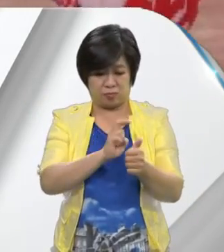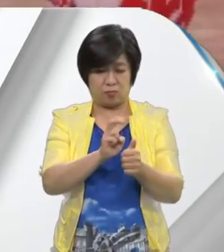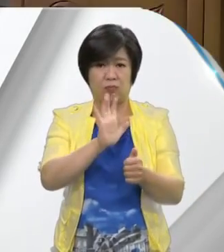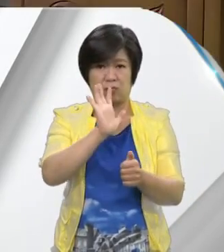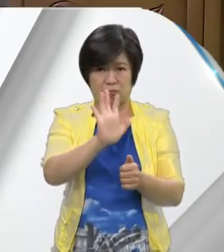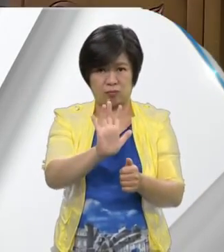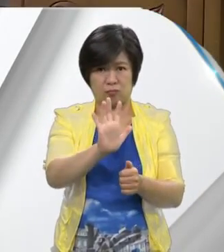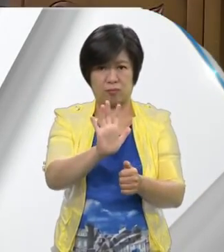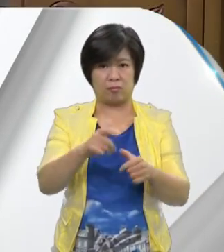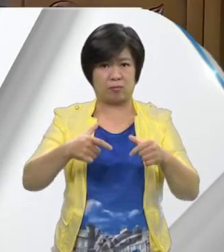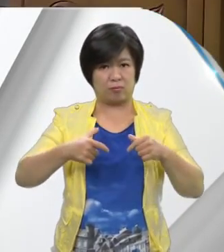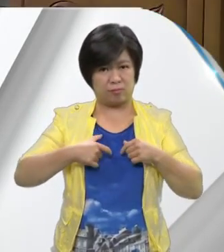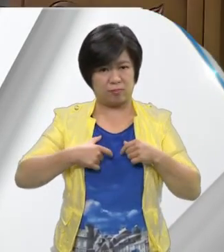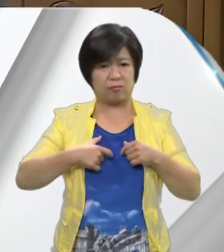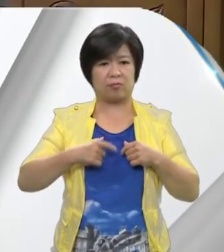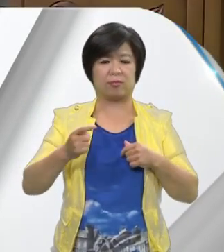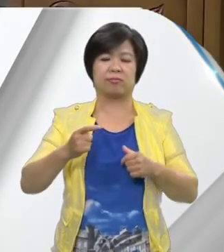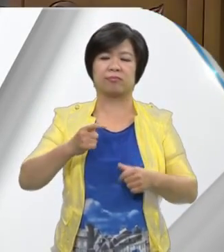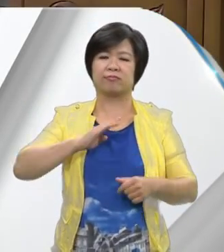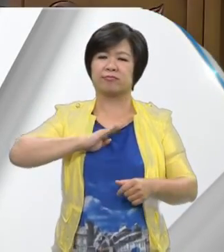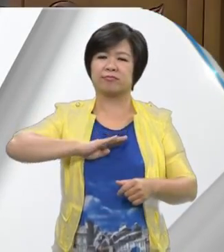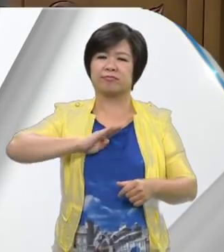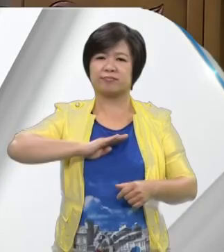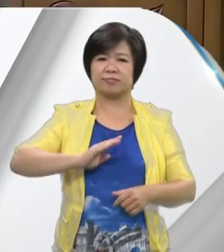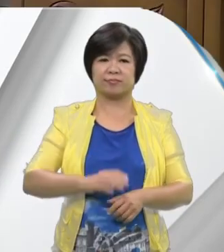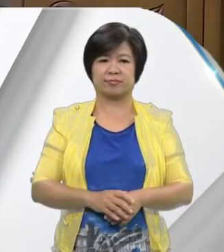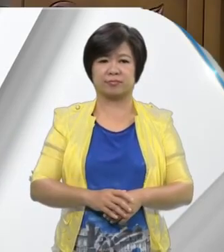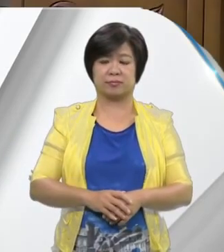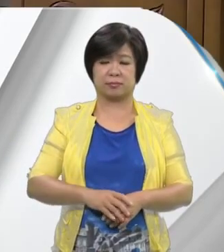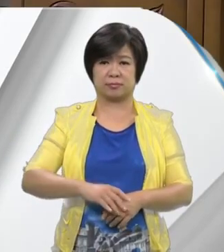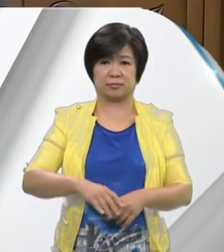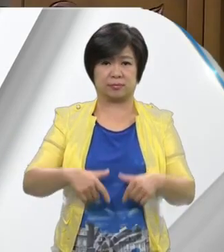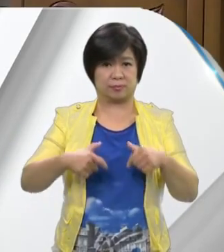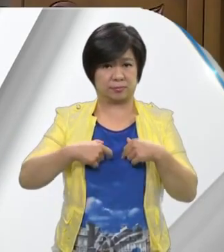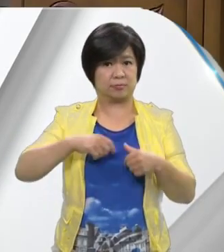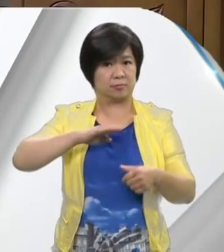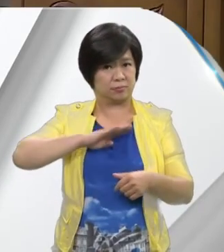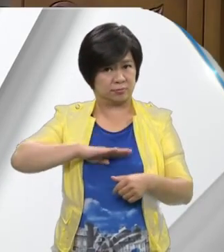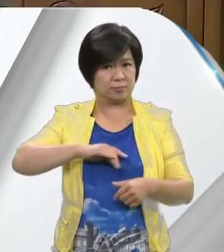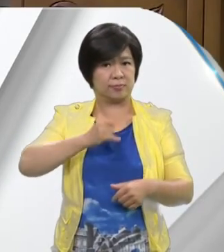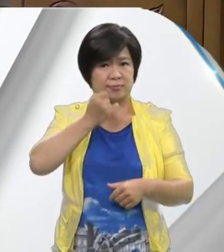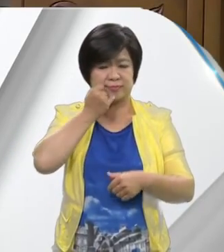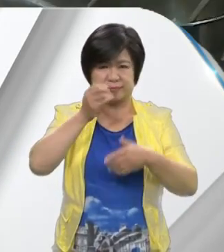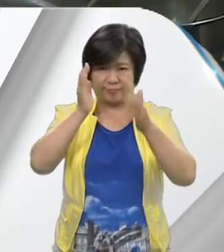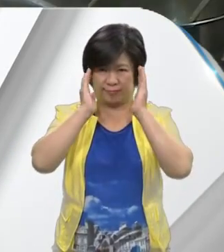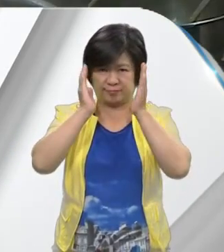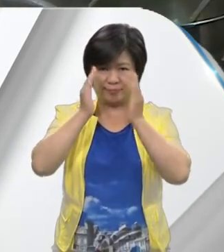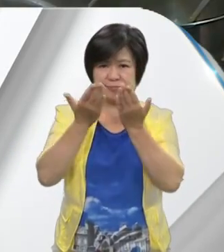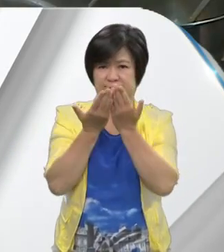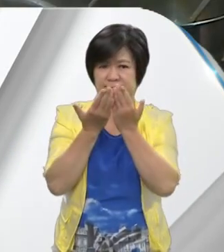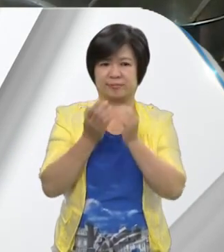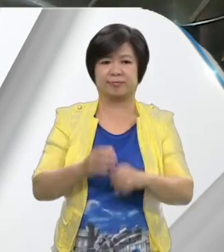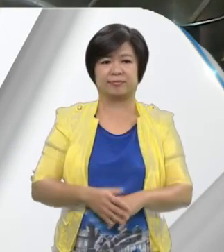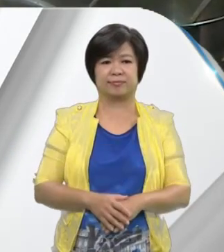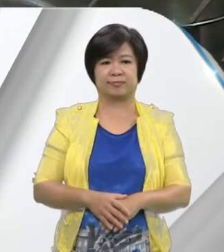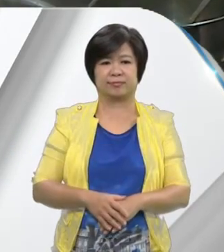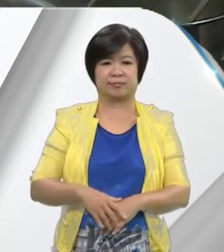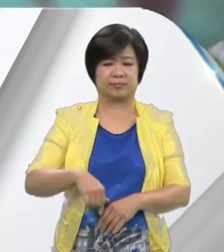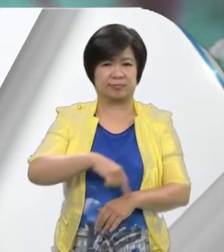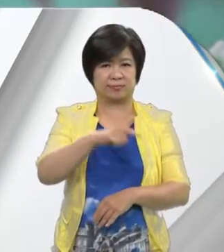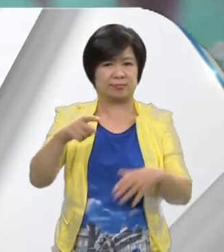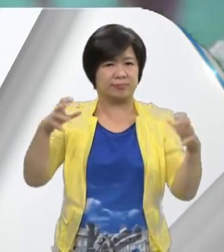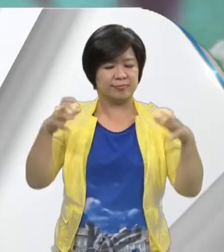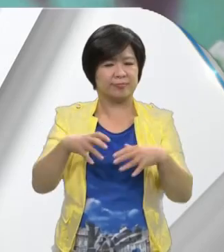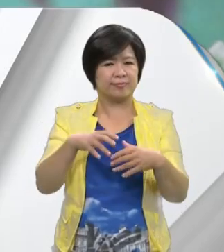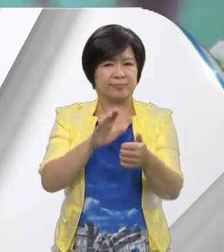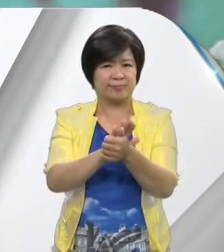啊，心情就十分安定。有安定个心情啊，伊就可以认真读书。 大家吼，阿来听书，